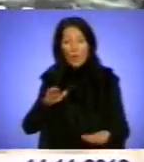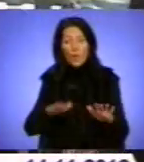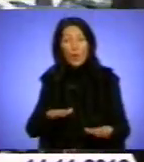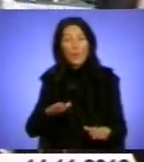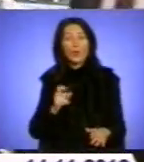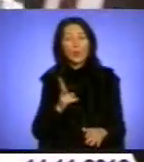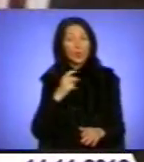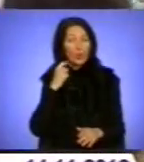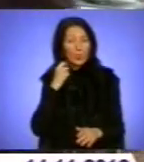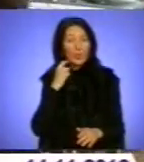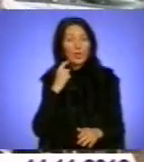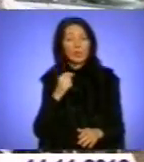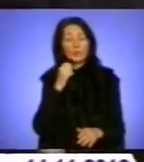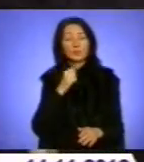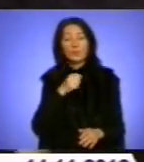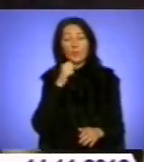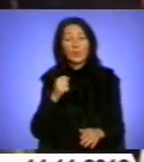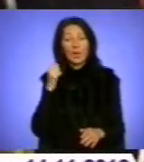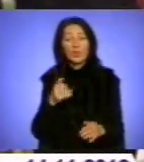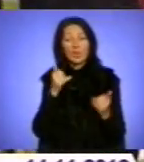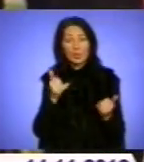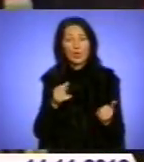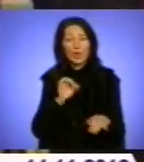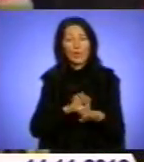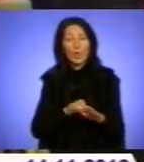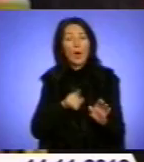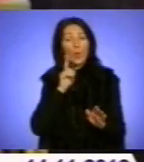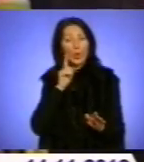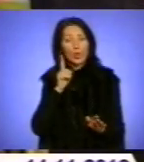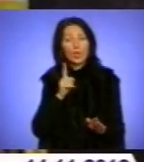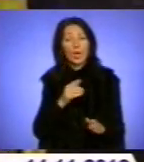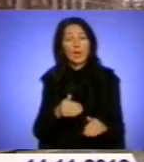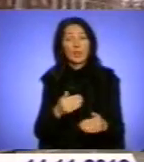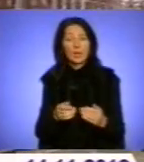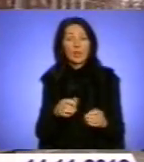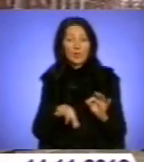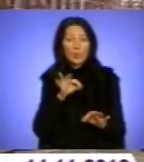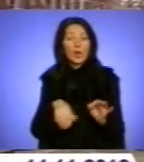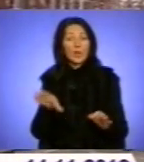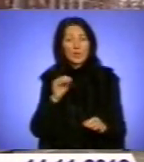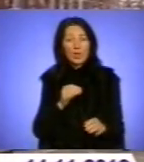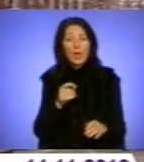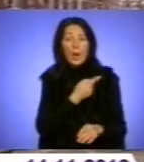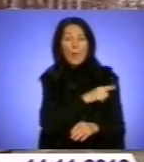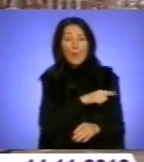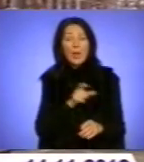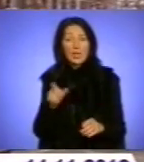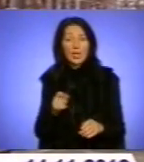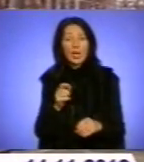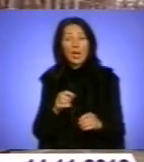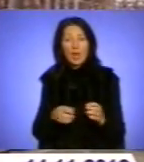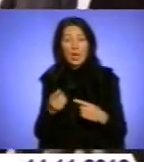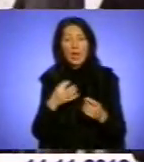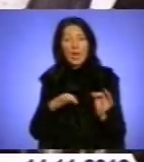Так говорили лікарі раніше. Нині ж хвороба, по-перше, молодша, а по-друге, не надто перебірлива. Тож медики радять перевіряти рівень цукру в крові